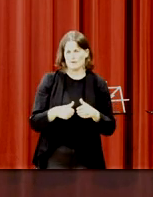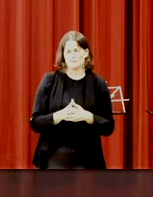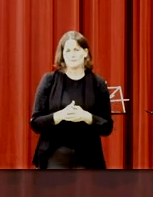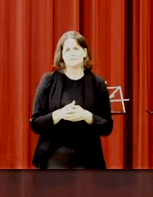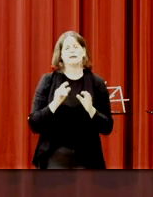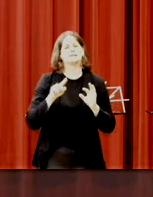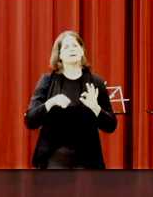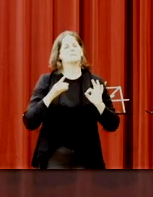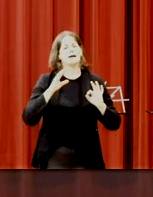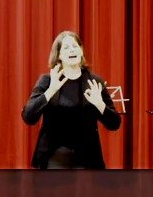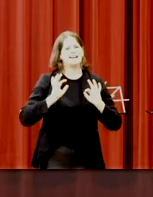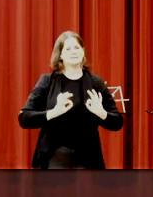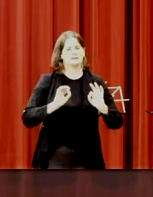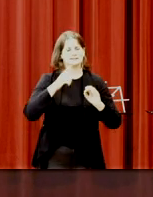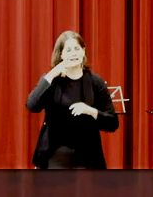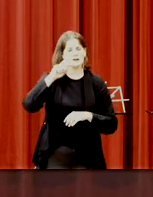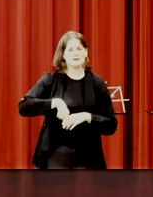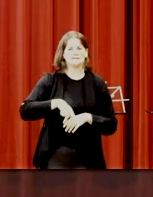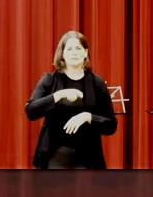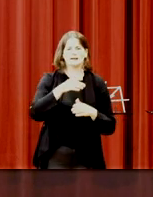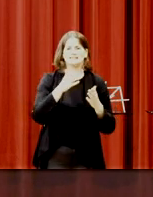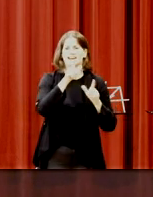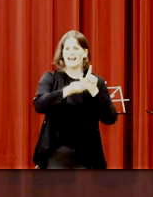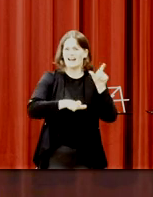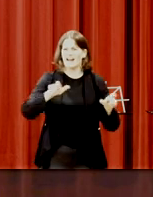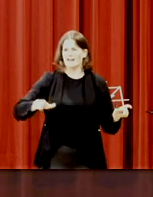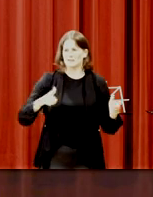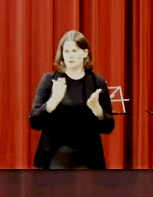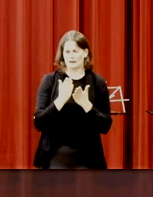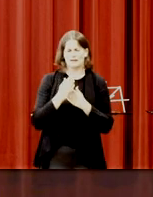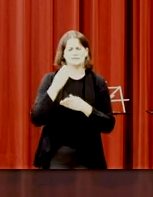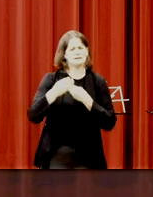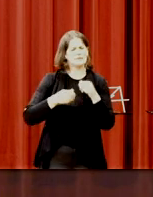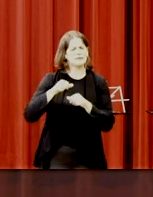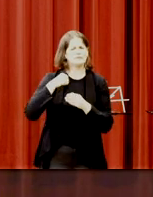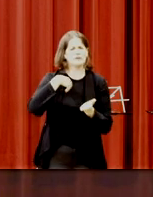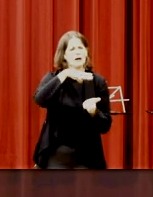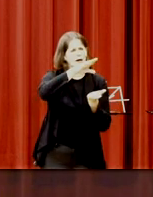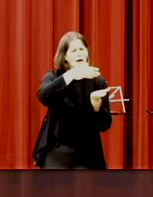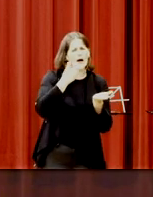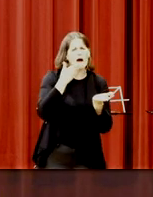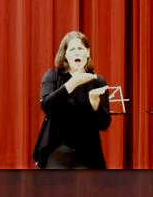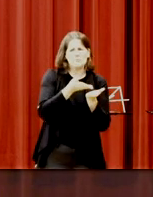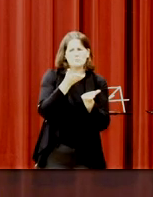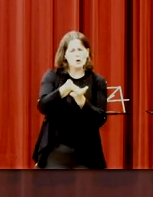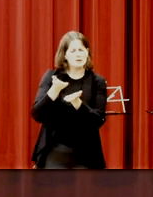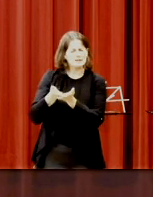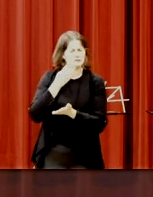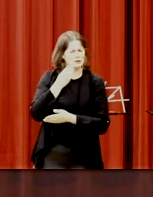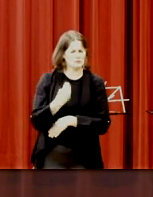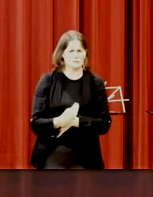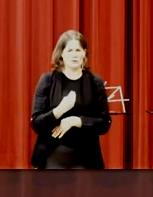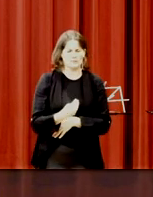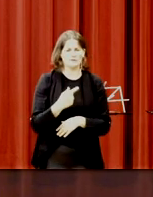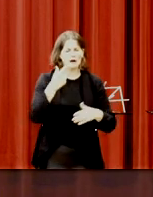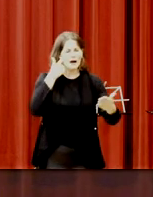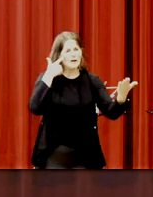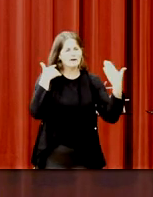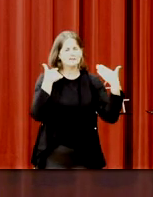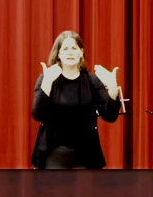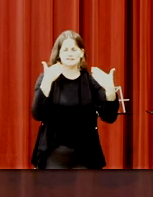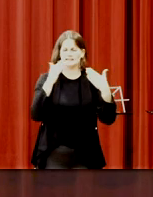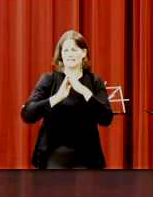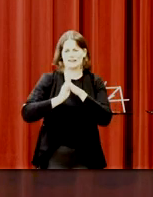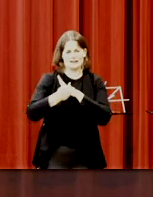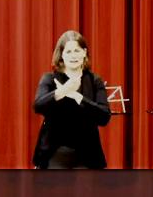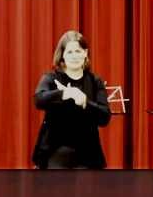boníssimes, que vaig felicitar el seu moment directament a ells, i avui faig públic des d'aquí. I un reconeixement molt especial a la presidenta de la